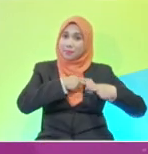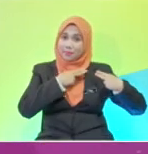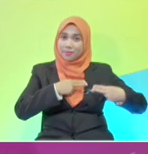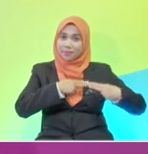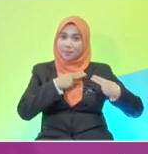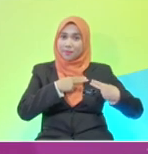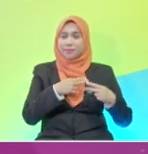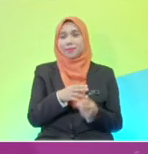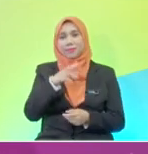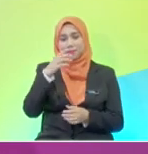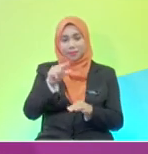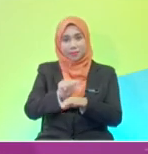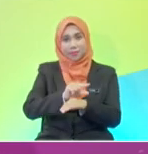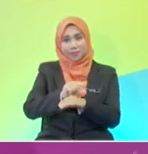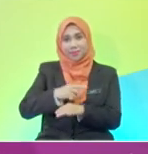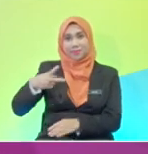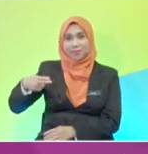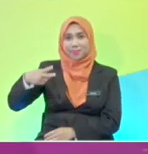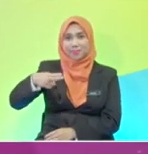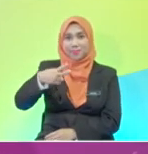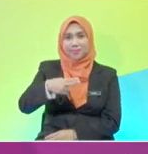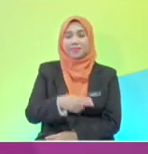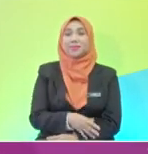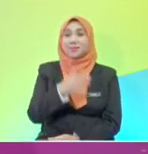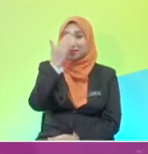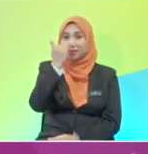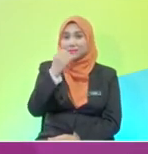masih kita menggunakan gunting lucu